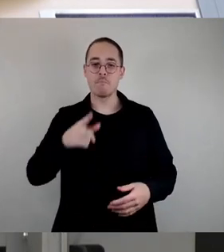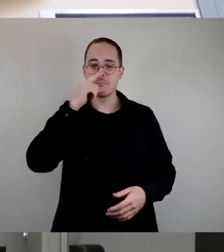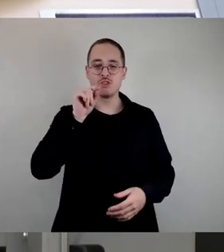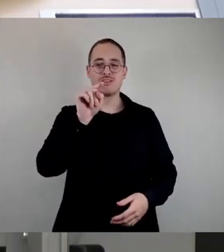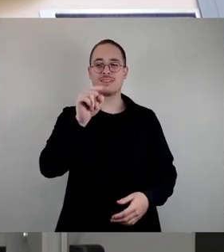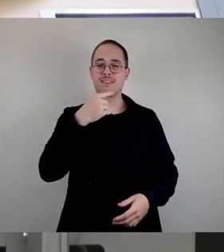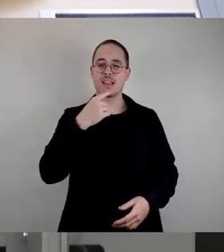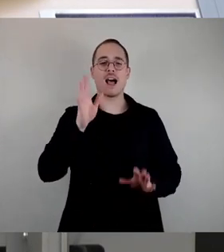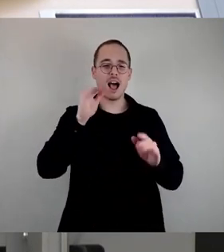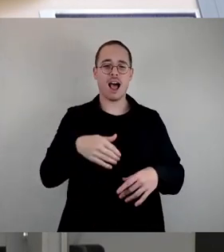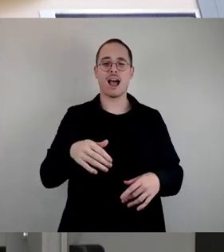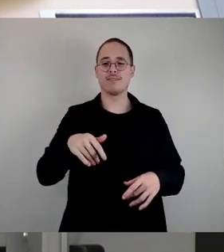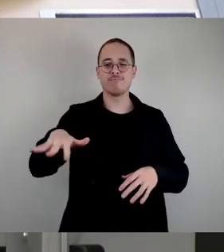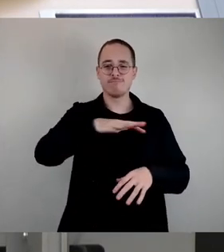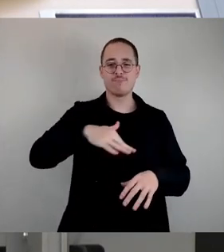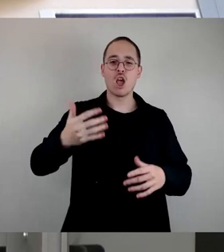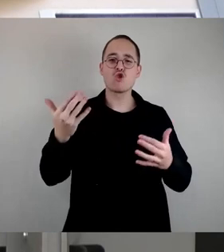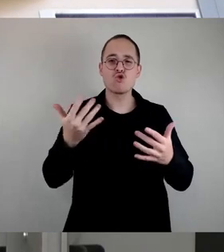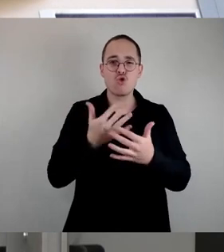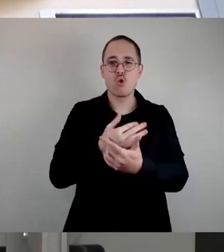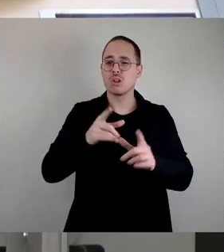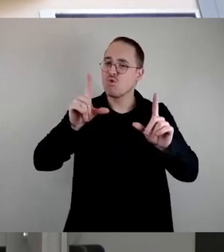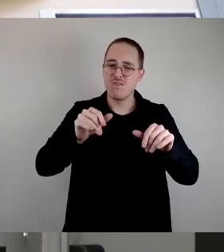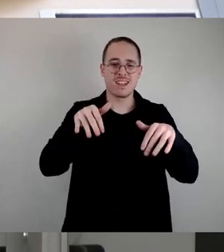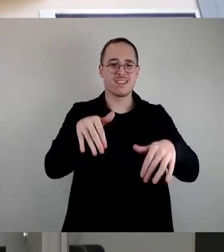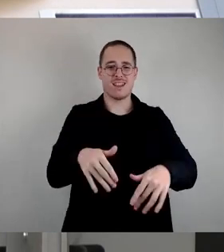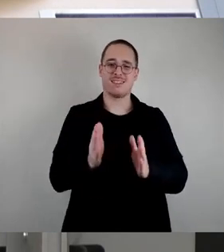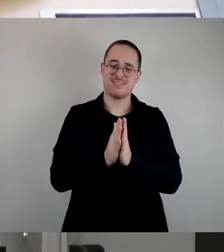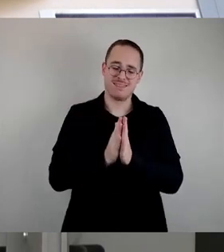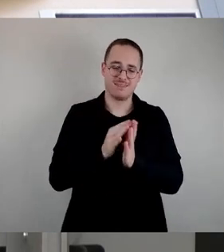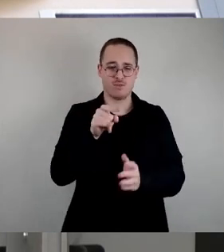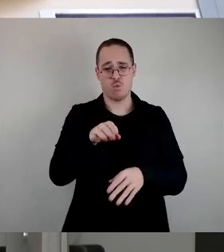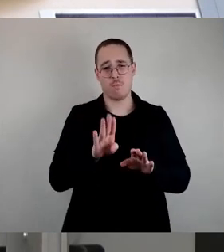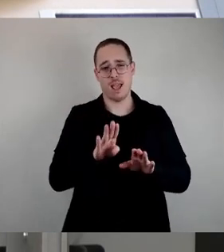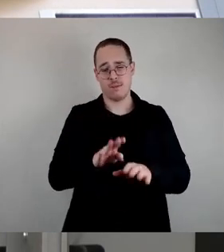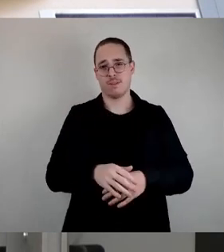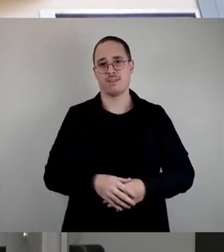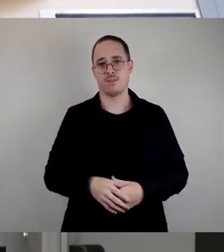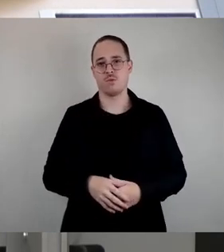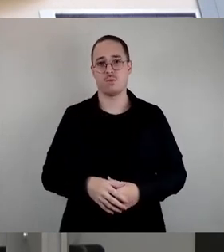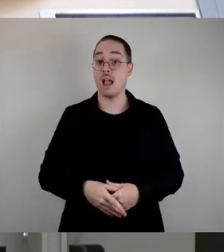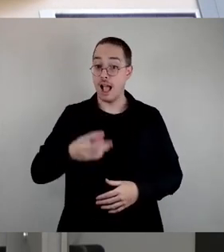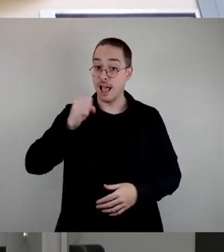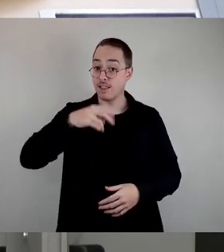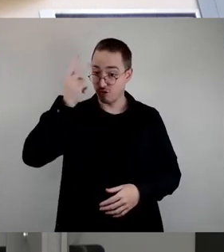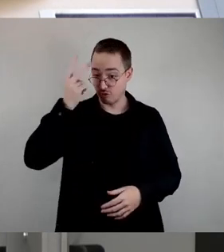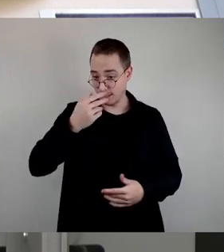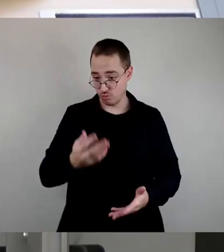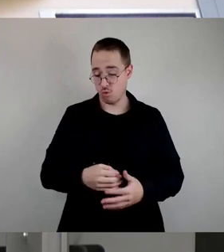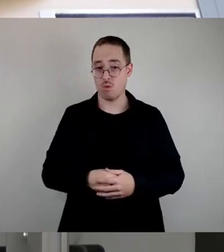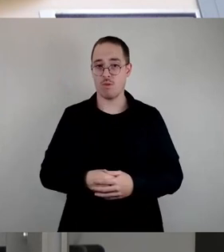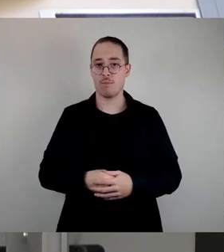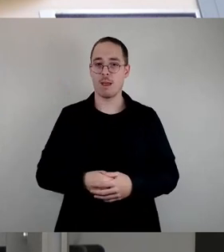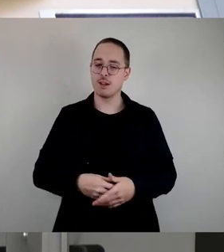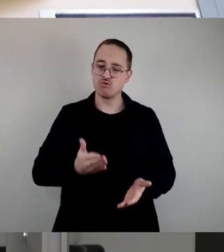anderen Seite. Ja, kann ich verstehen. Aber wir haben so oft in diesem Stadtrat über